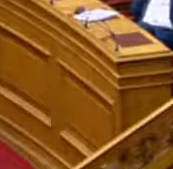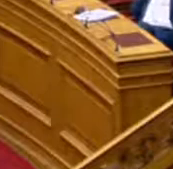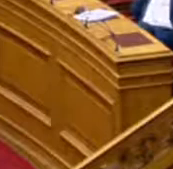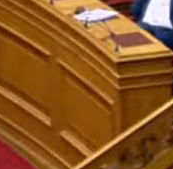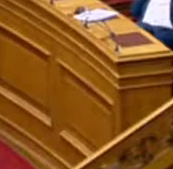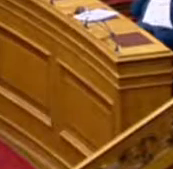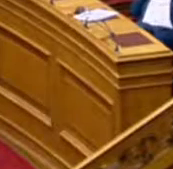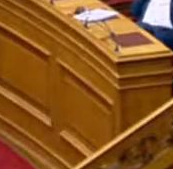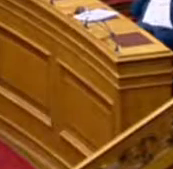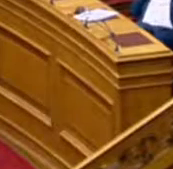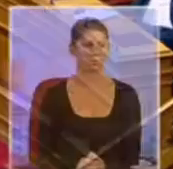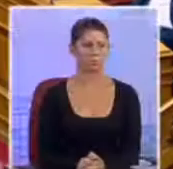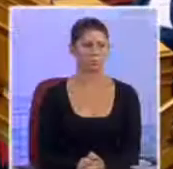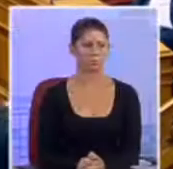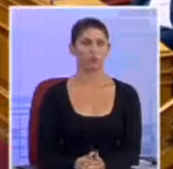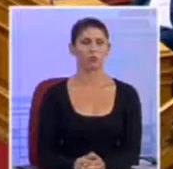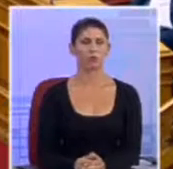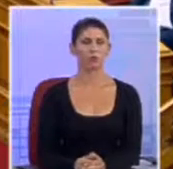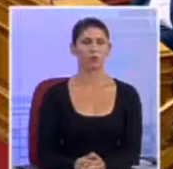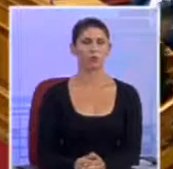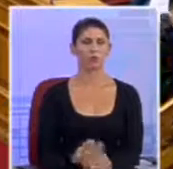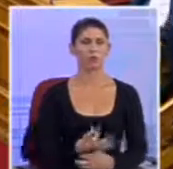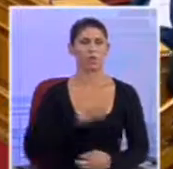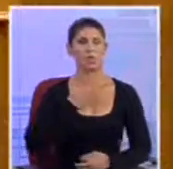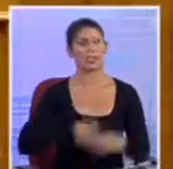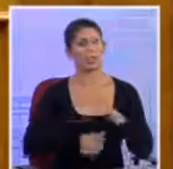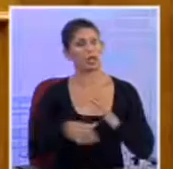Μάλιστα. Κύριε Πρόεδρε, κυρίες και κύριοι,